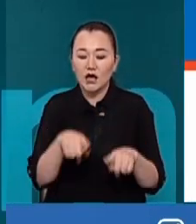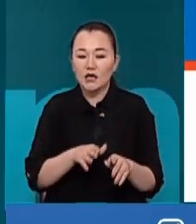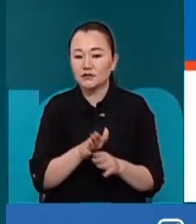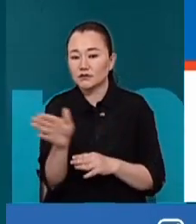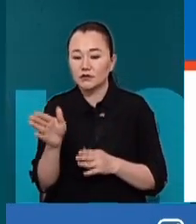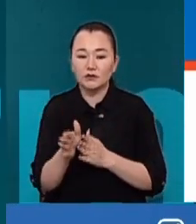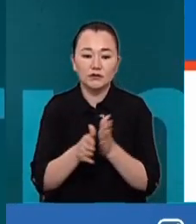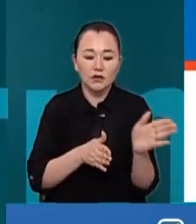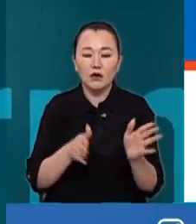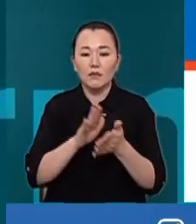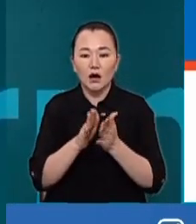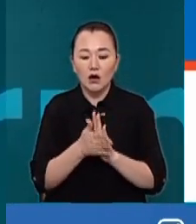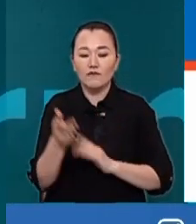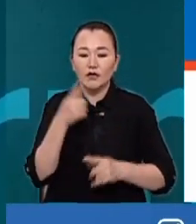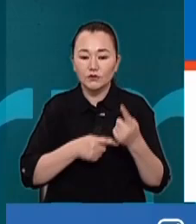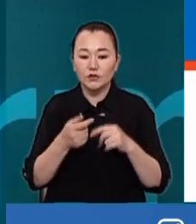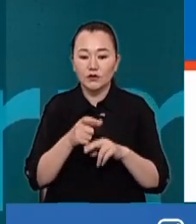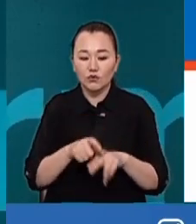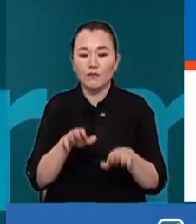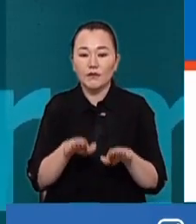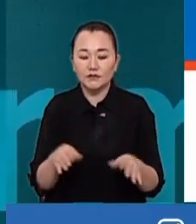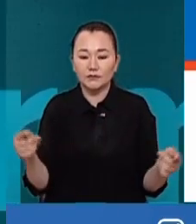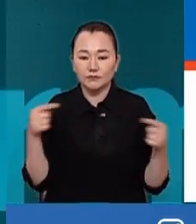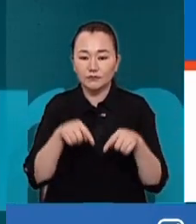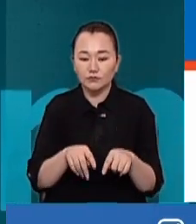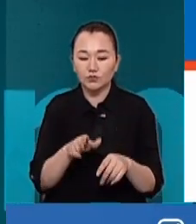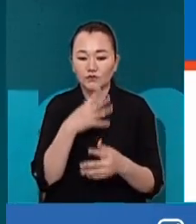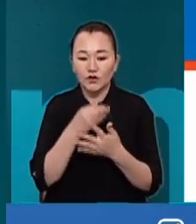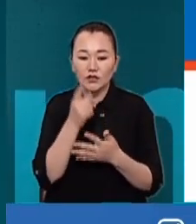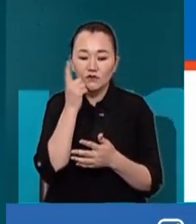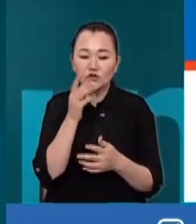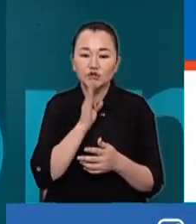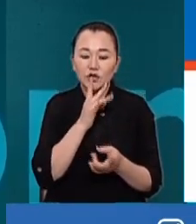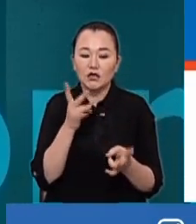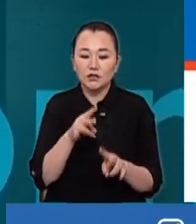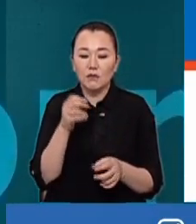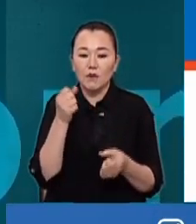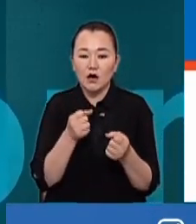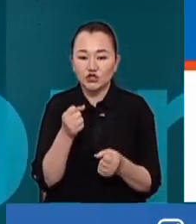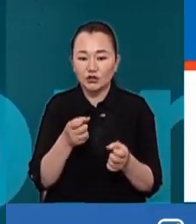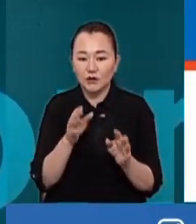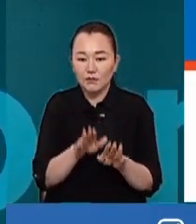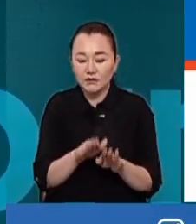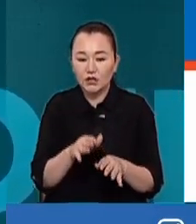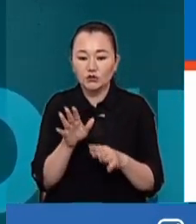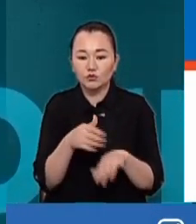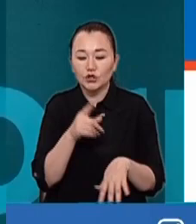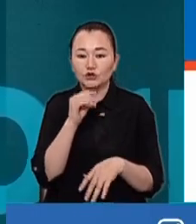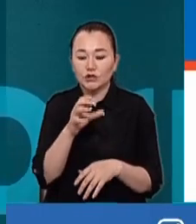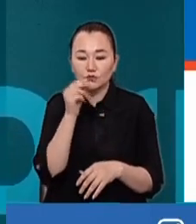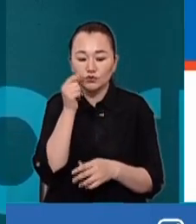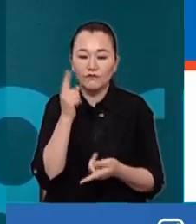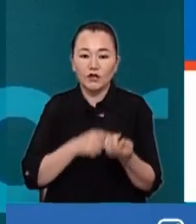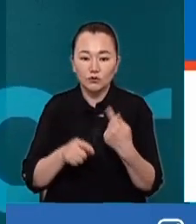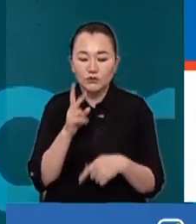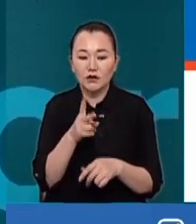предварительно договорившись что вернуться к этому же месту свой телефон женщина оставила в салоне машины Спустя час мужчины вернулся